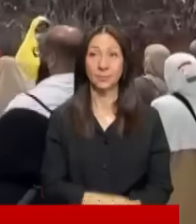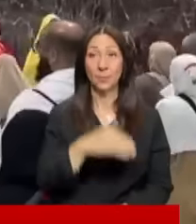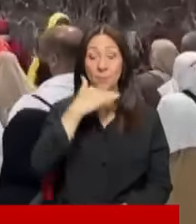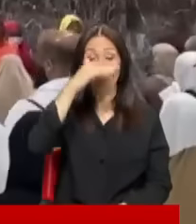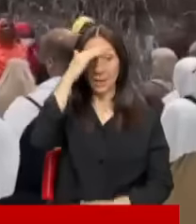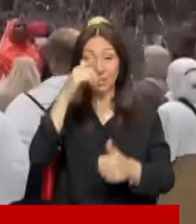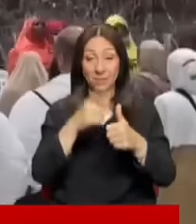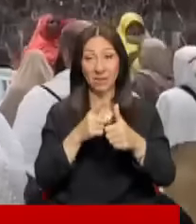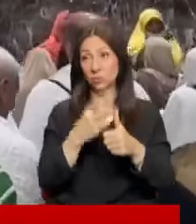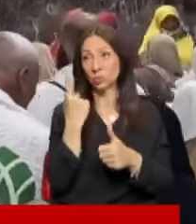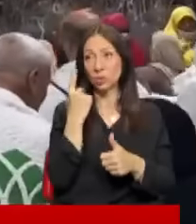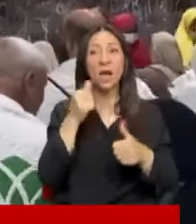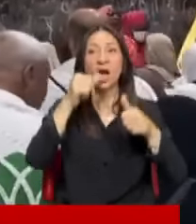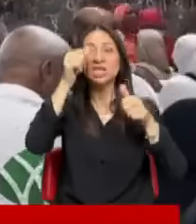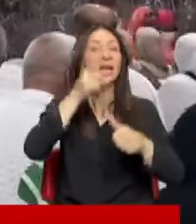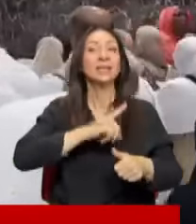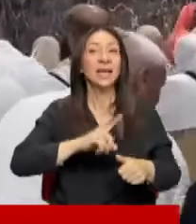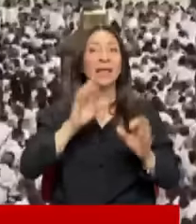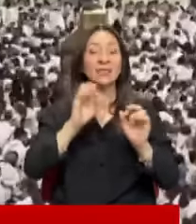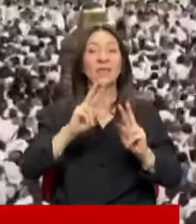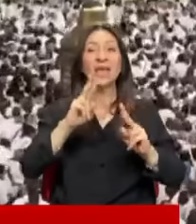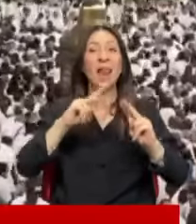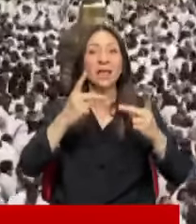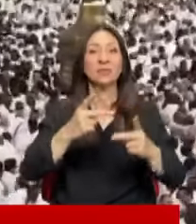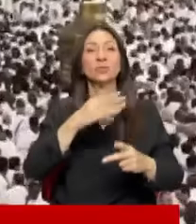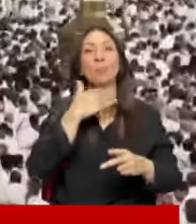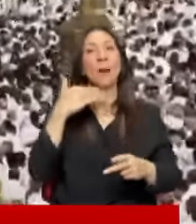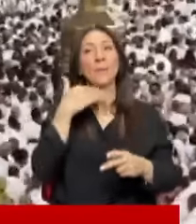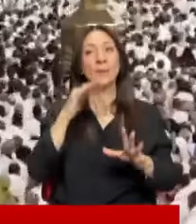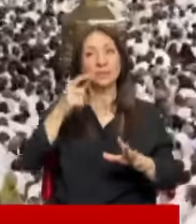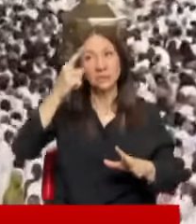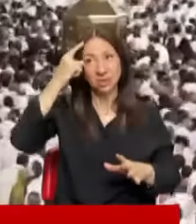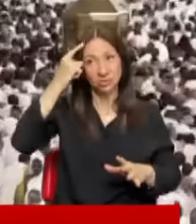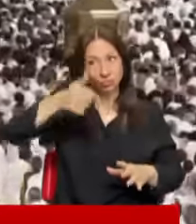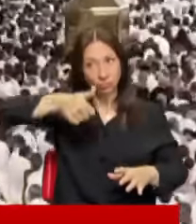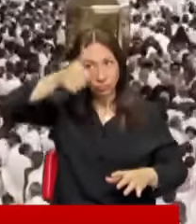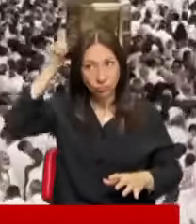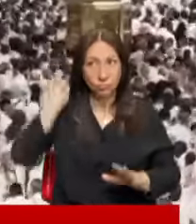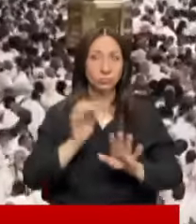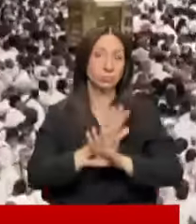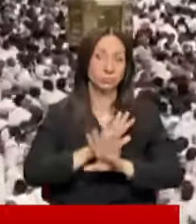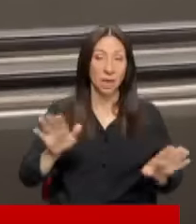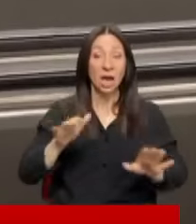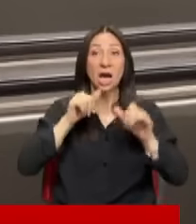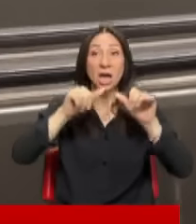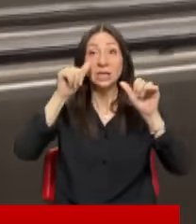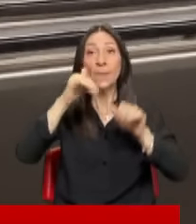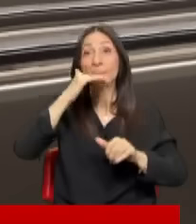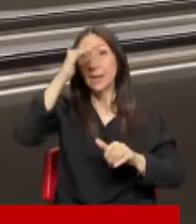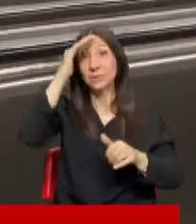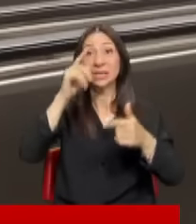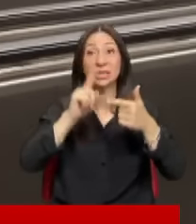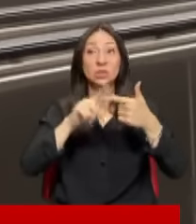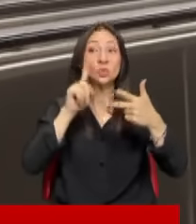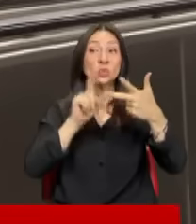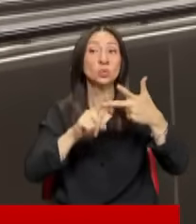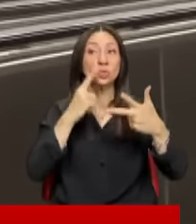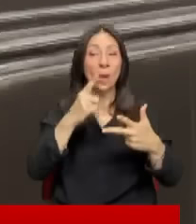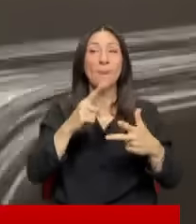Bayramın birinci günü ise hacı adayları vekaletle kurbanlarını kesti. Saç tıraşı olarak ihramdan çıktı. Hacılar bayramın ikinci ve üçüncü